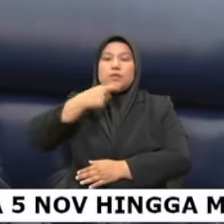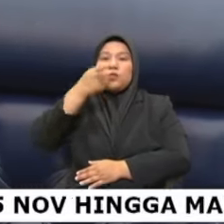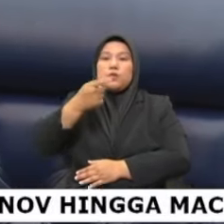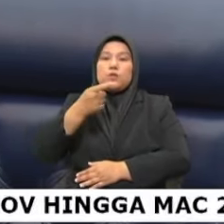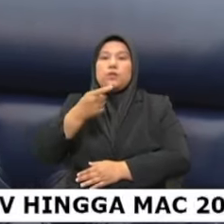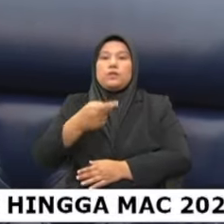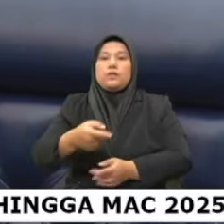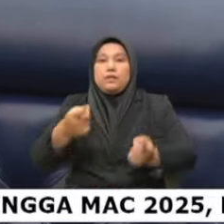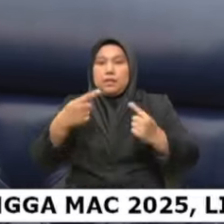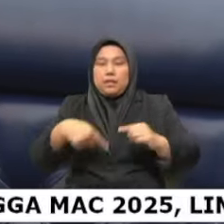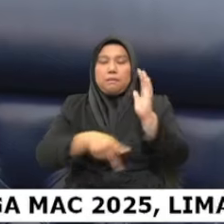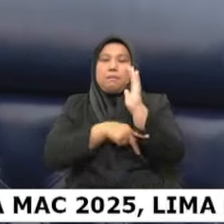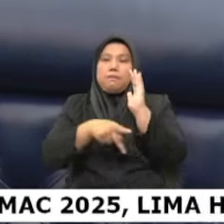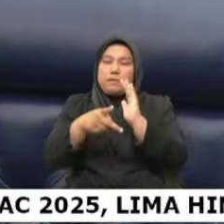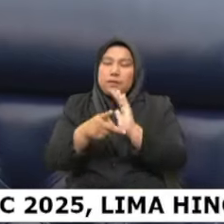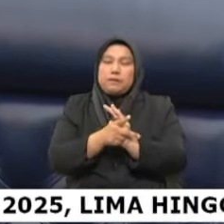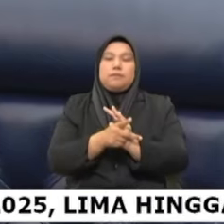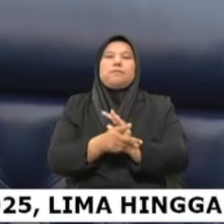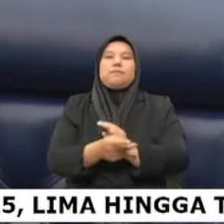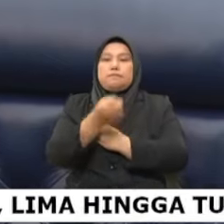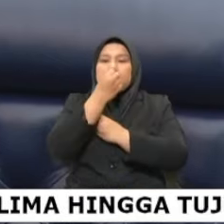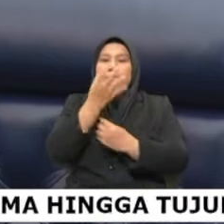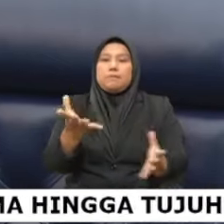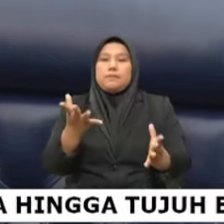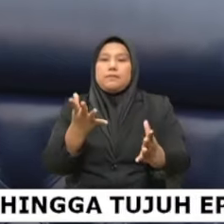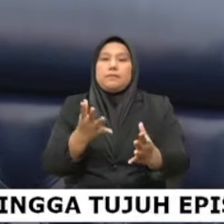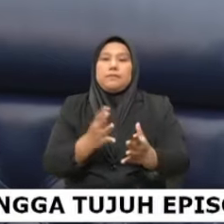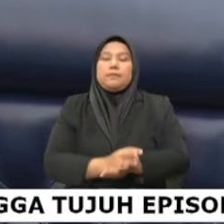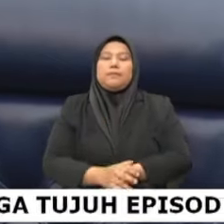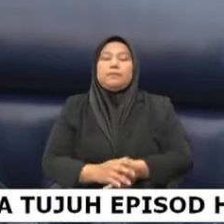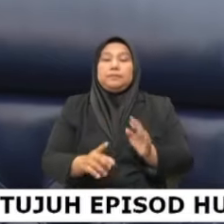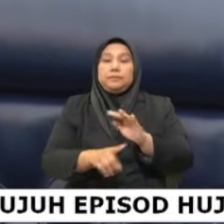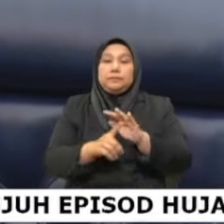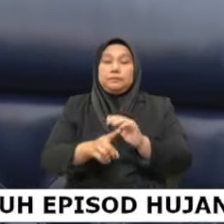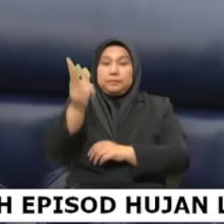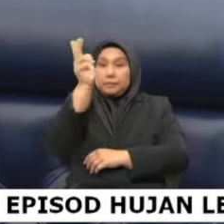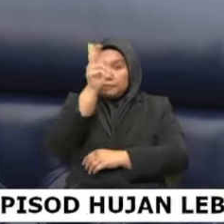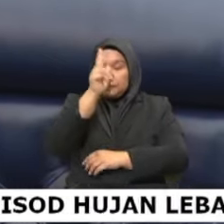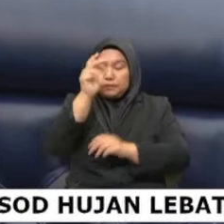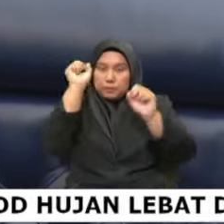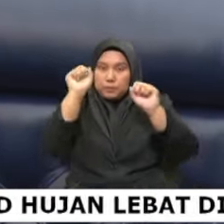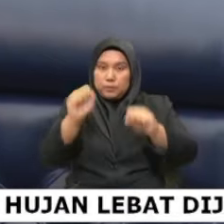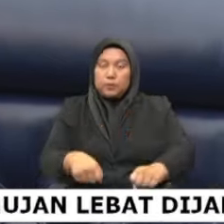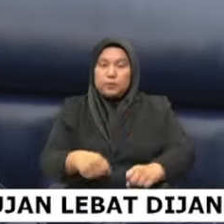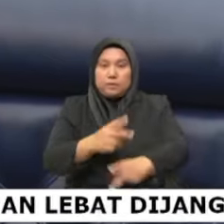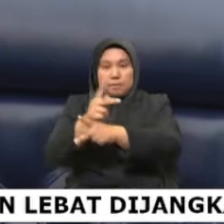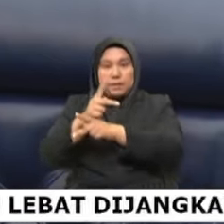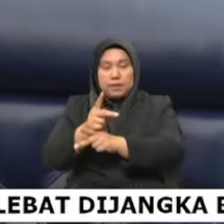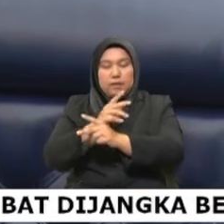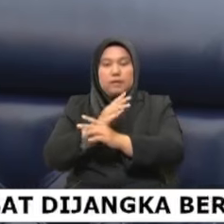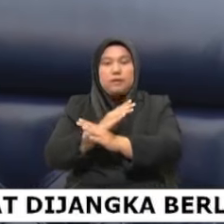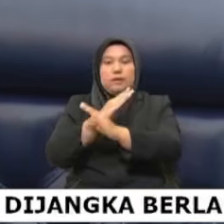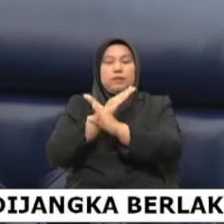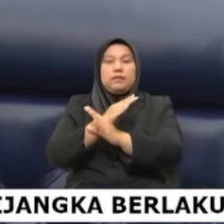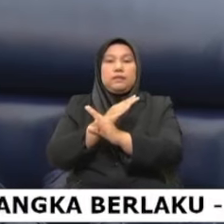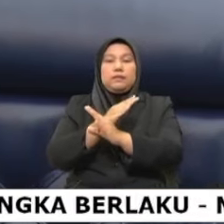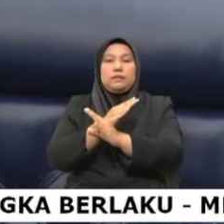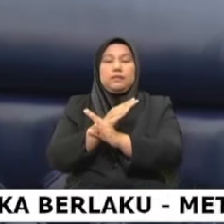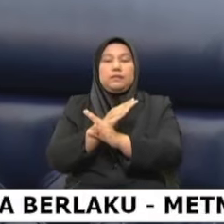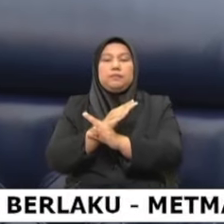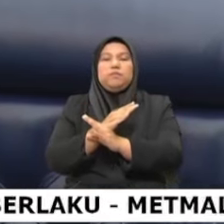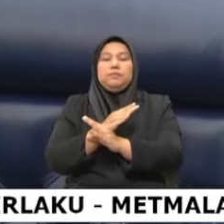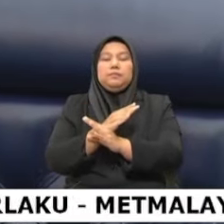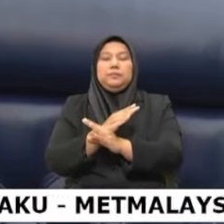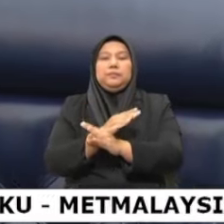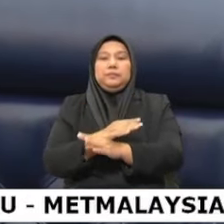penjelasan sama ada dasarnya pada saat ini bahawa kerajaan boleh melindungi rakyat Malaysia yang berada